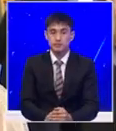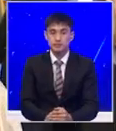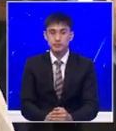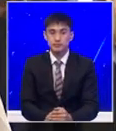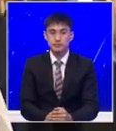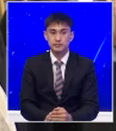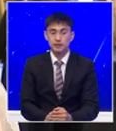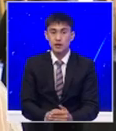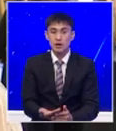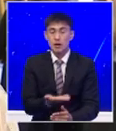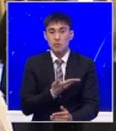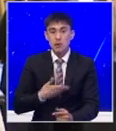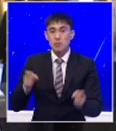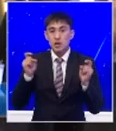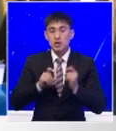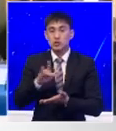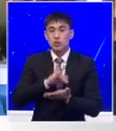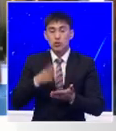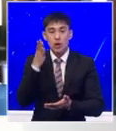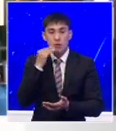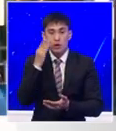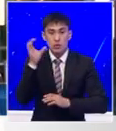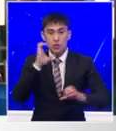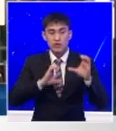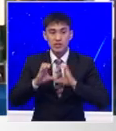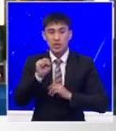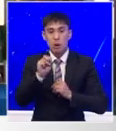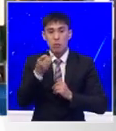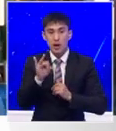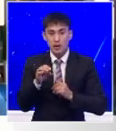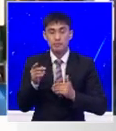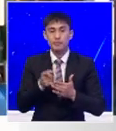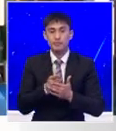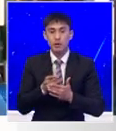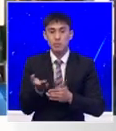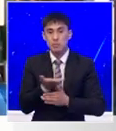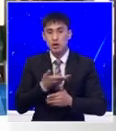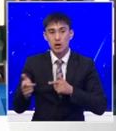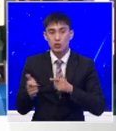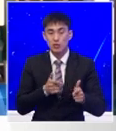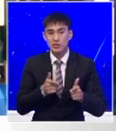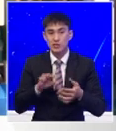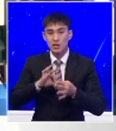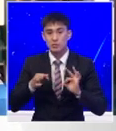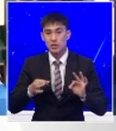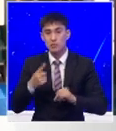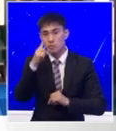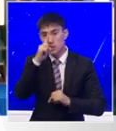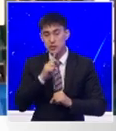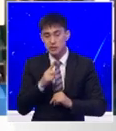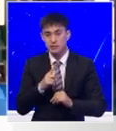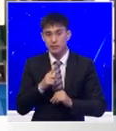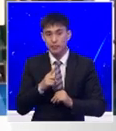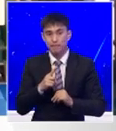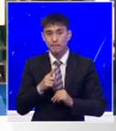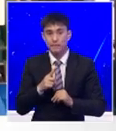Мы приехали из города Алматы, университет Абай, имени Абая. Мы готовились к этой олимпиаде около месяца.